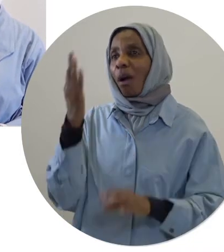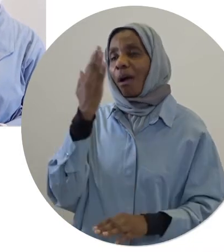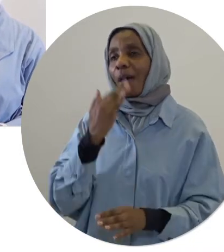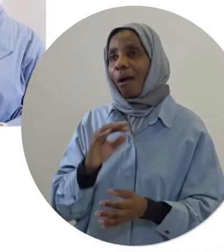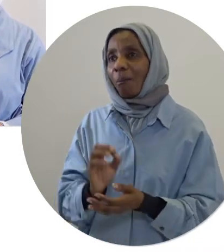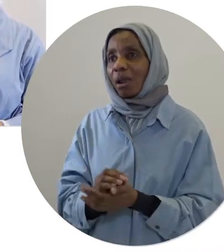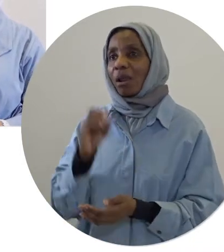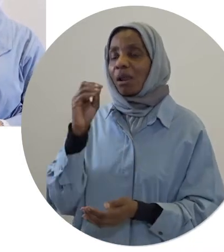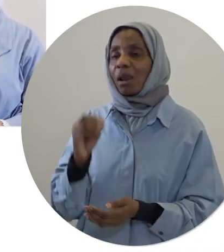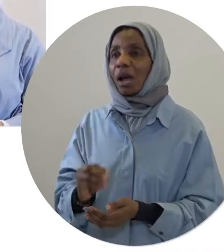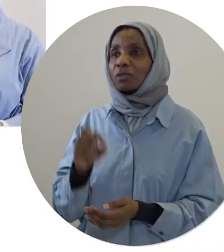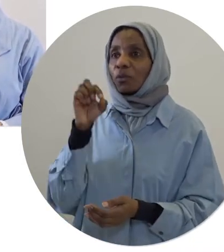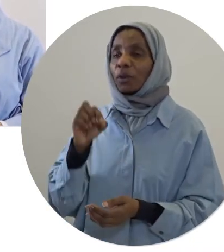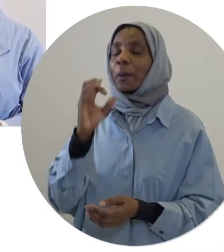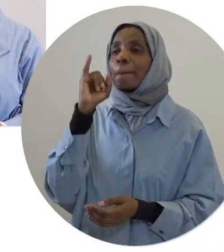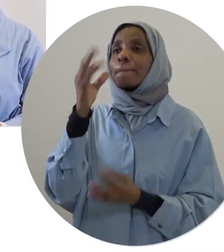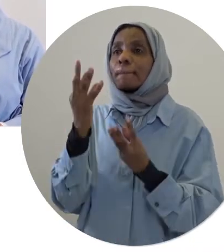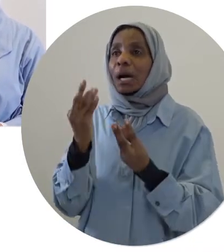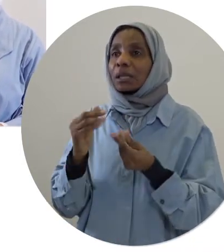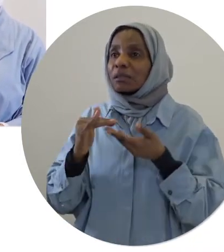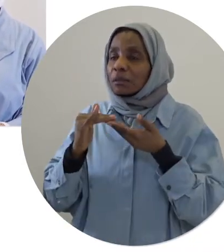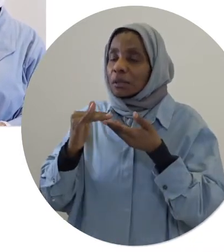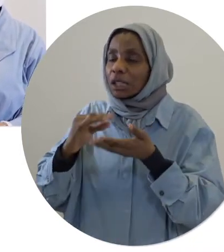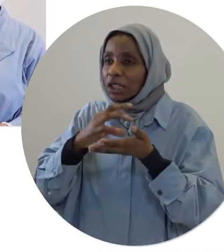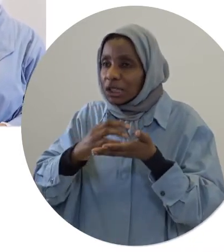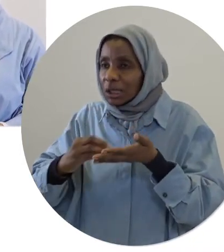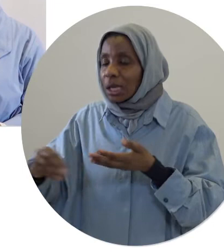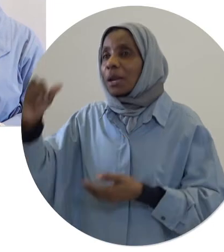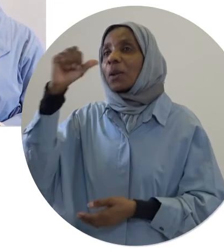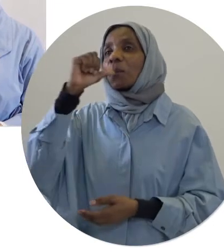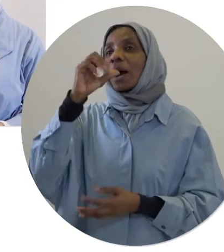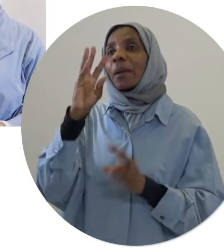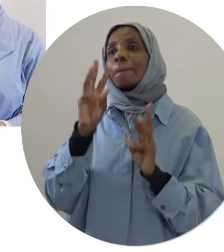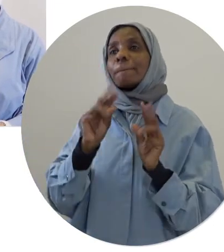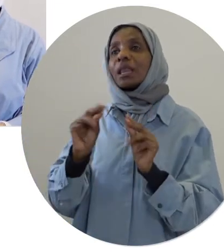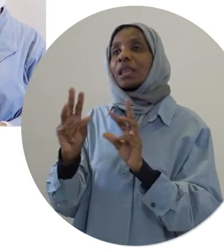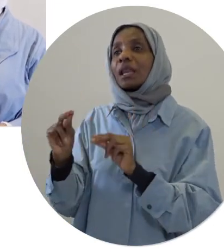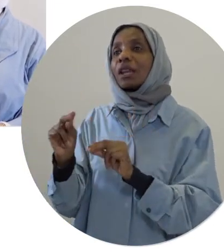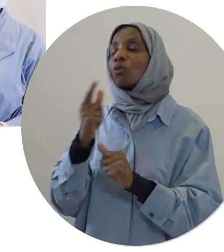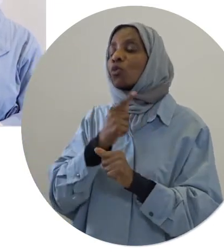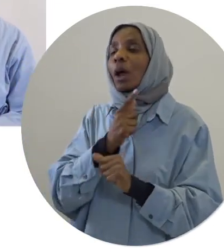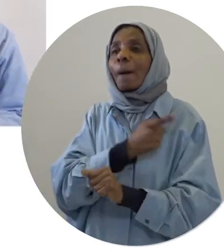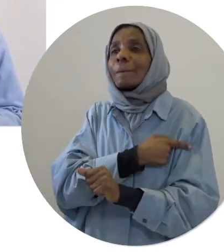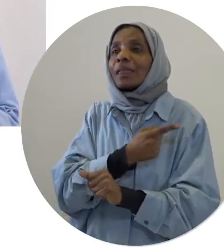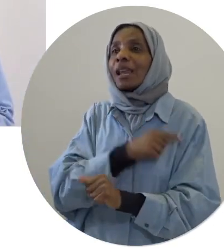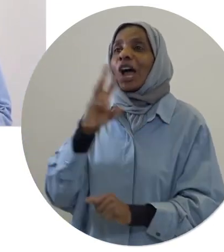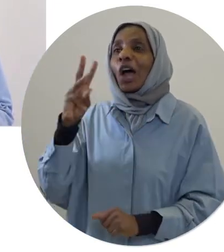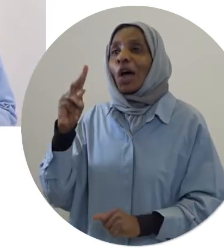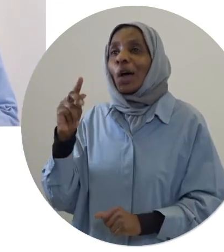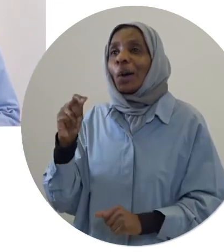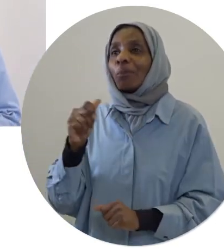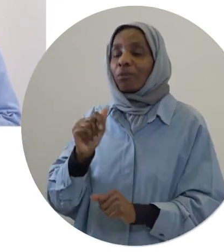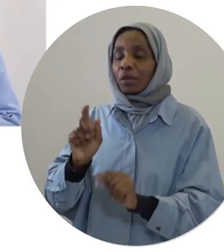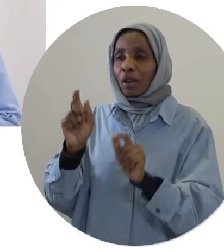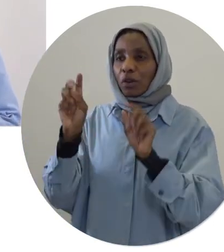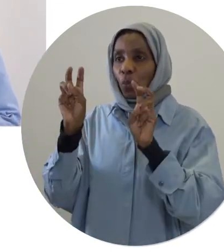تكوين الإستر في وجود مادة نازعة للماء مثل حمض الكبريتيك المركز كمادة محفزة لنزع